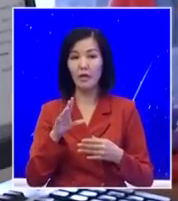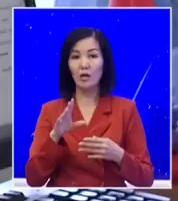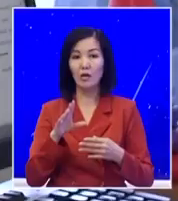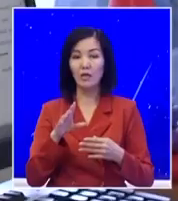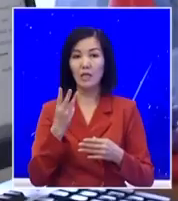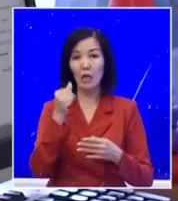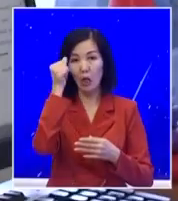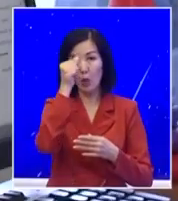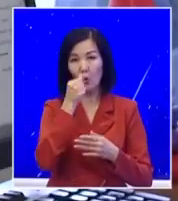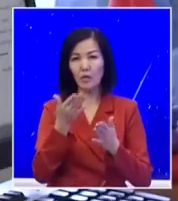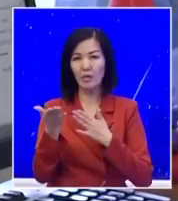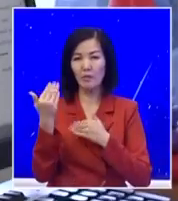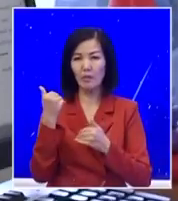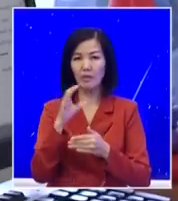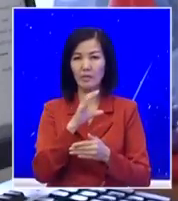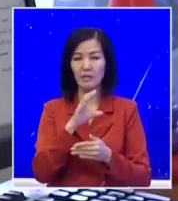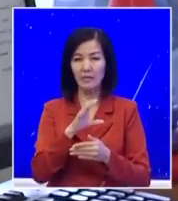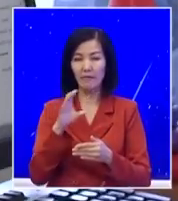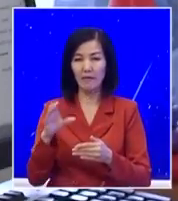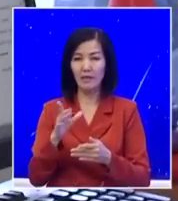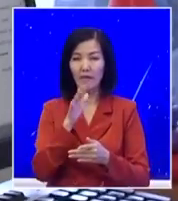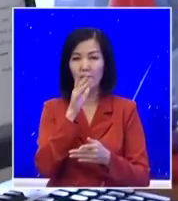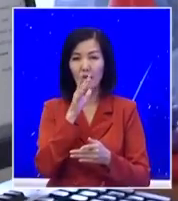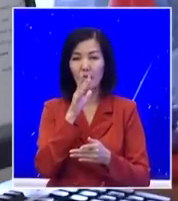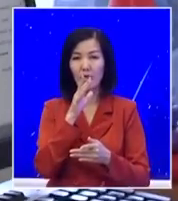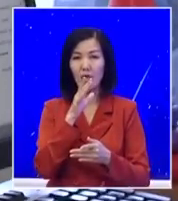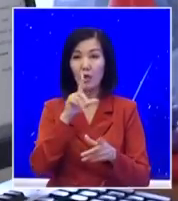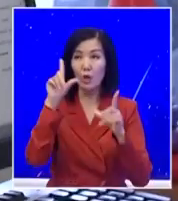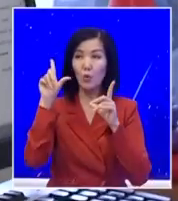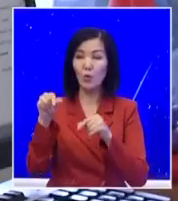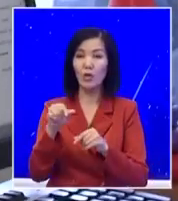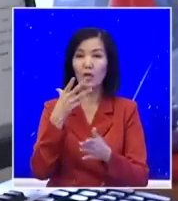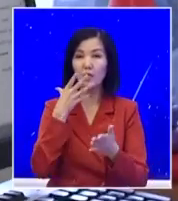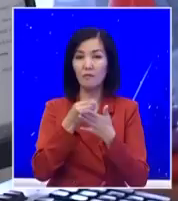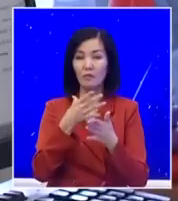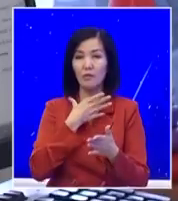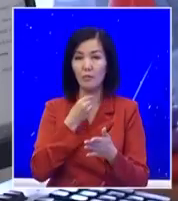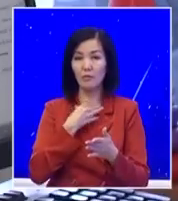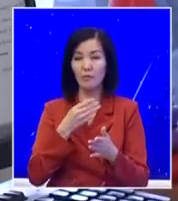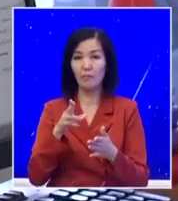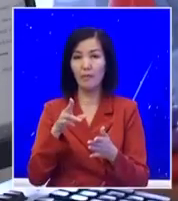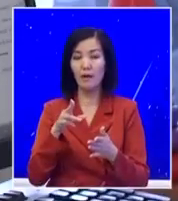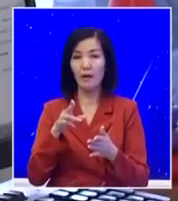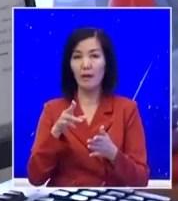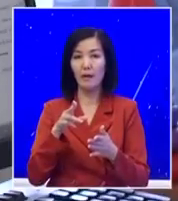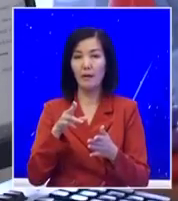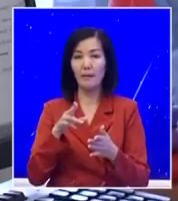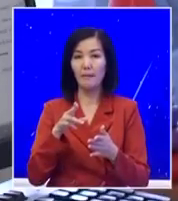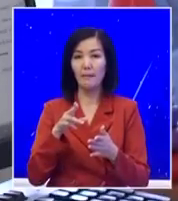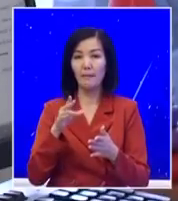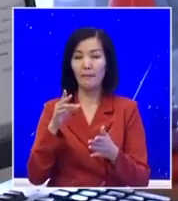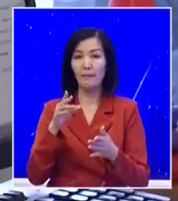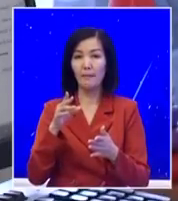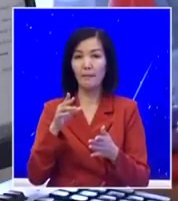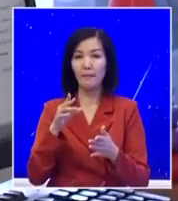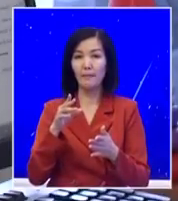здесь 3 года. Тогда в советское время было же такое направление. Потом уехать к себе или в Семипалатинский, или в Павлодар. Но земля Семиречья нас